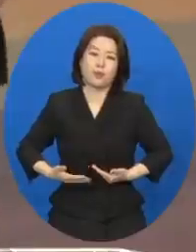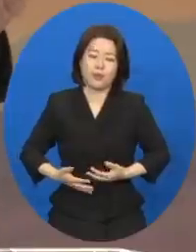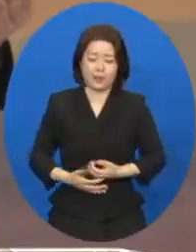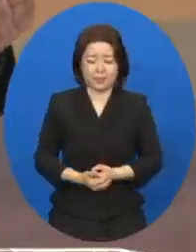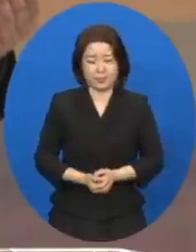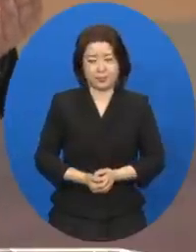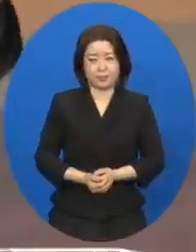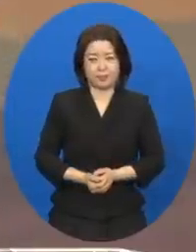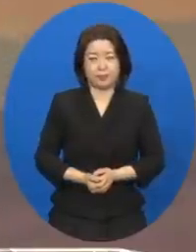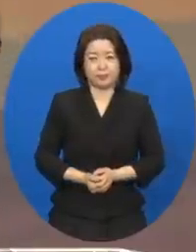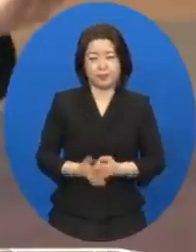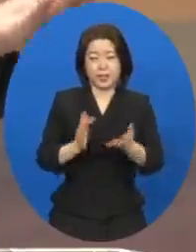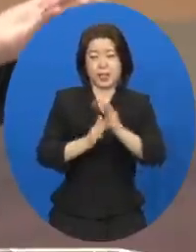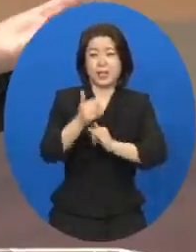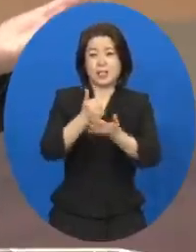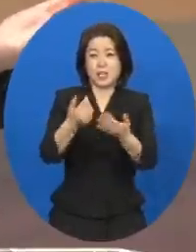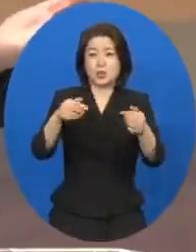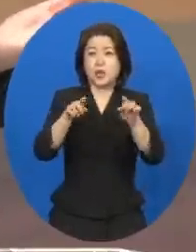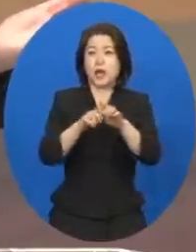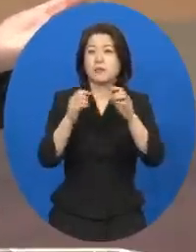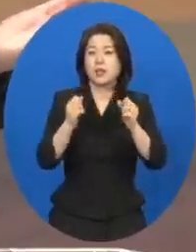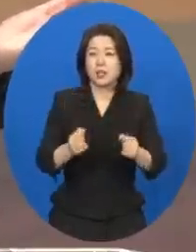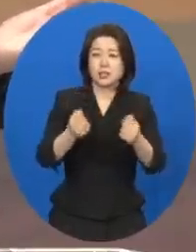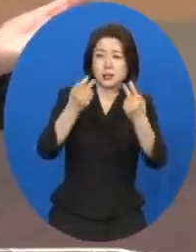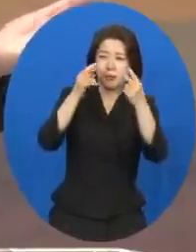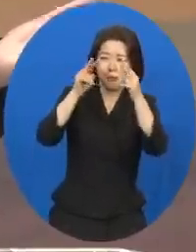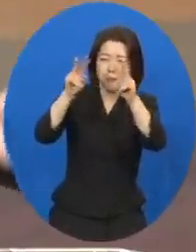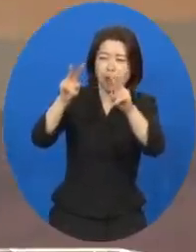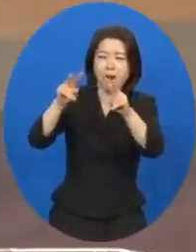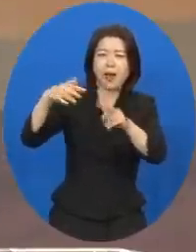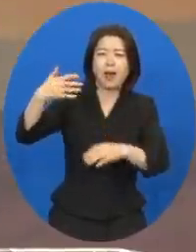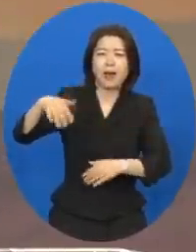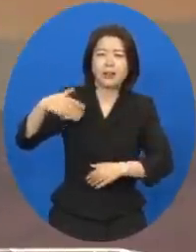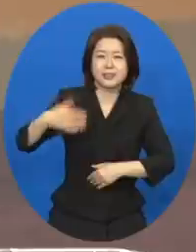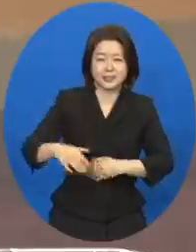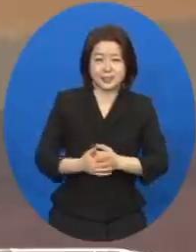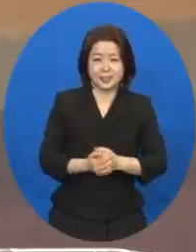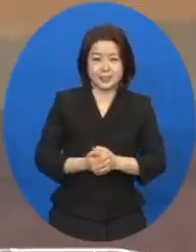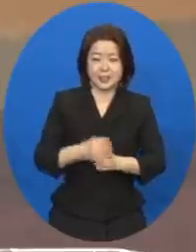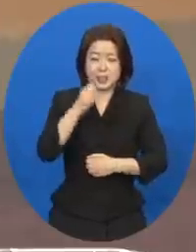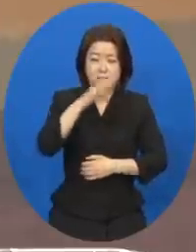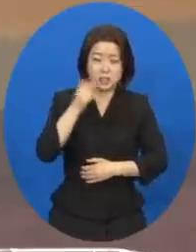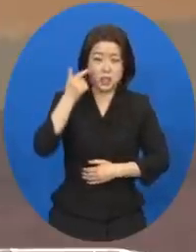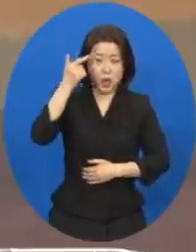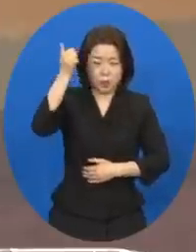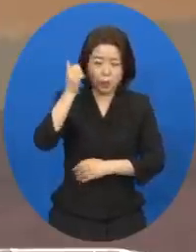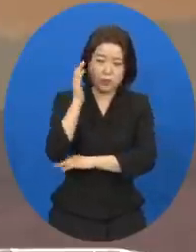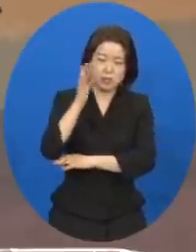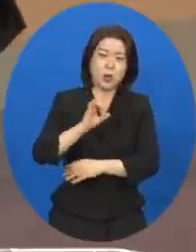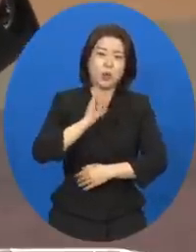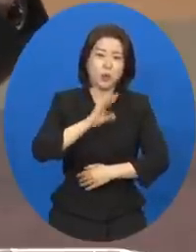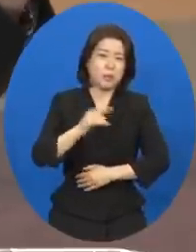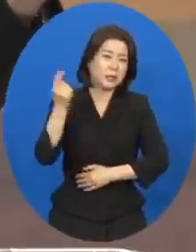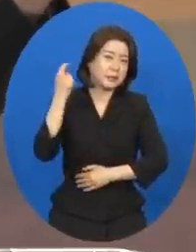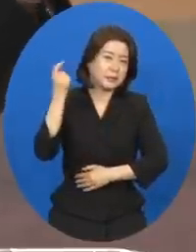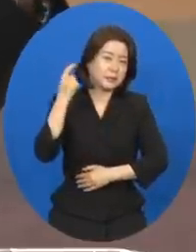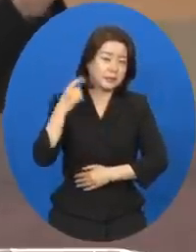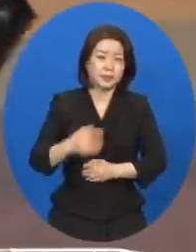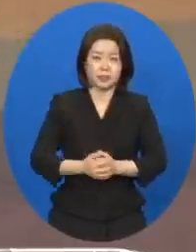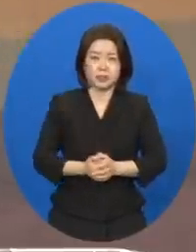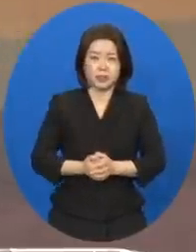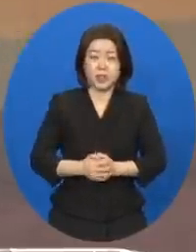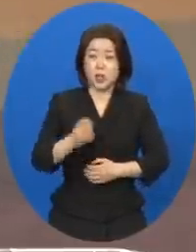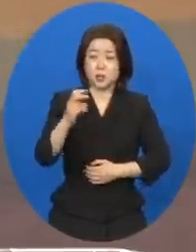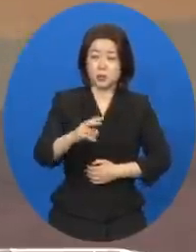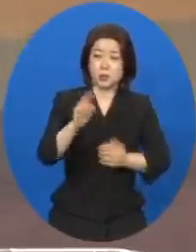예수님이 함께 계시는 것을 전혀 바라보지 못하는 겁니다. 그냥 목사의 설교를 듣는 거고 그냥